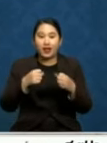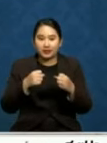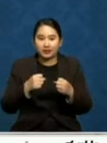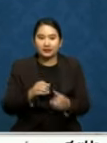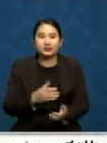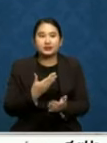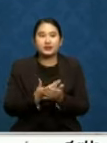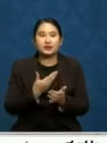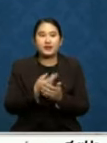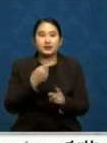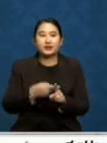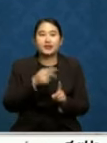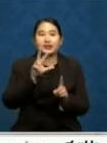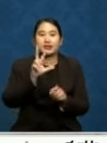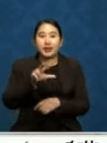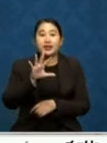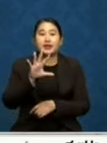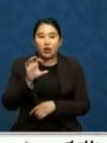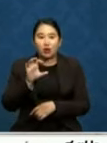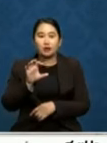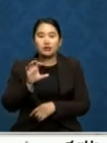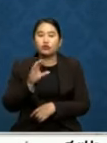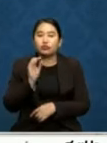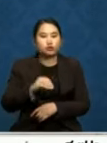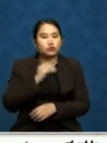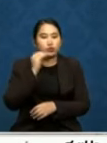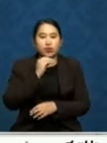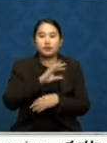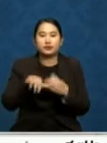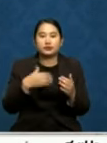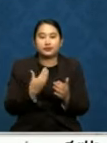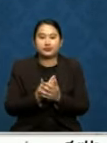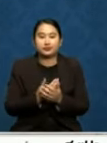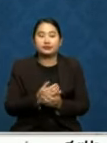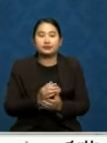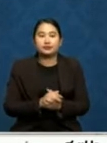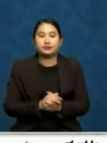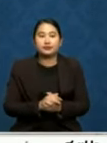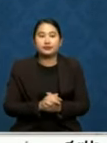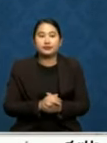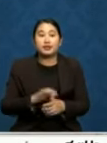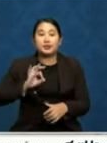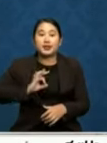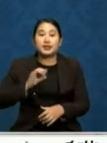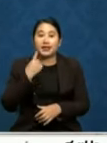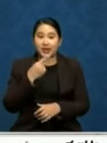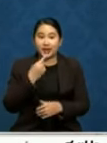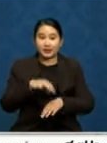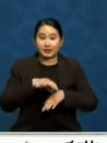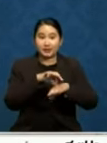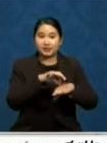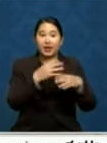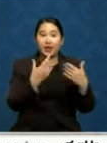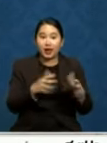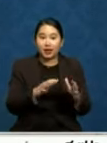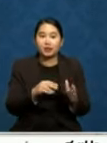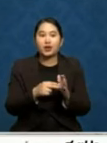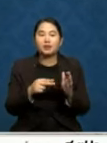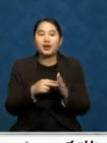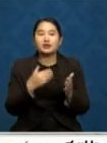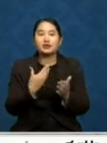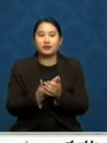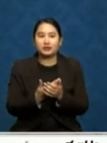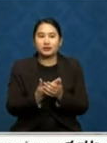านละ 3,500 บาทซึ่งก็ต้องหักทุกๆคนอดีตสมาชิกท่านใดได้รับตำแหน่งแล้วนะครับก็จะโดนตัดจ